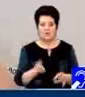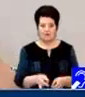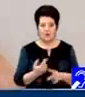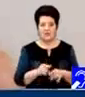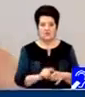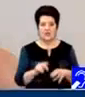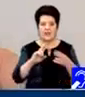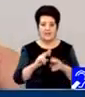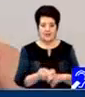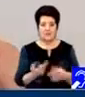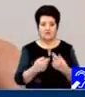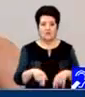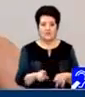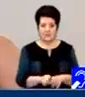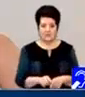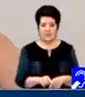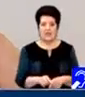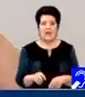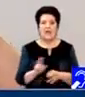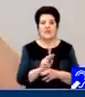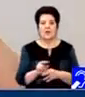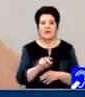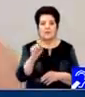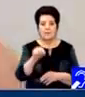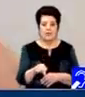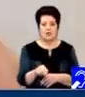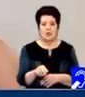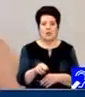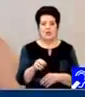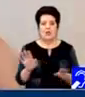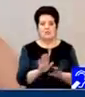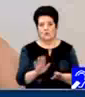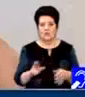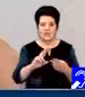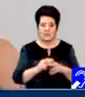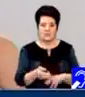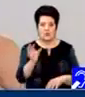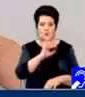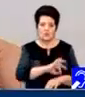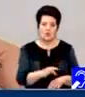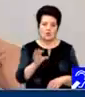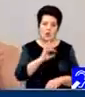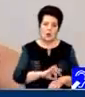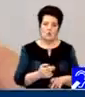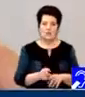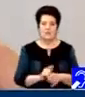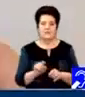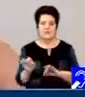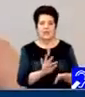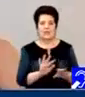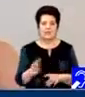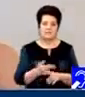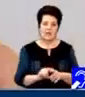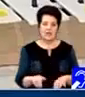de aceste tehnici și de această terapie prin muzică. Deci sunt tehnici foarte utile, noi le utilizăm pe toate în activitățile care